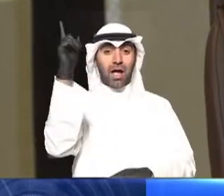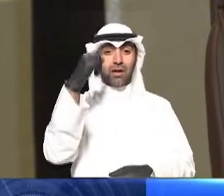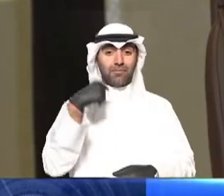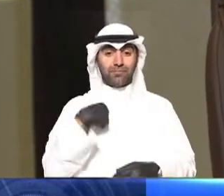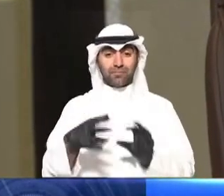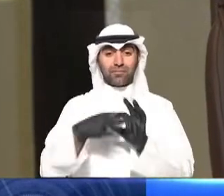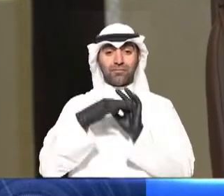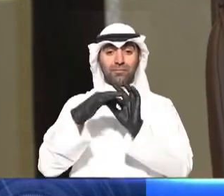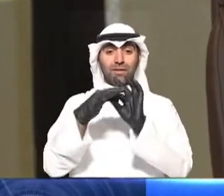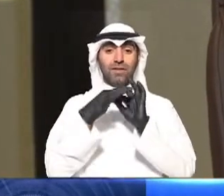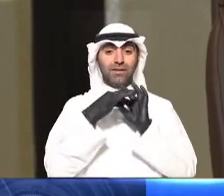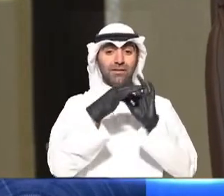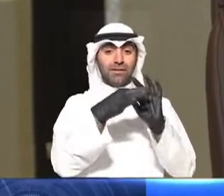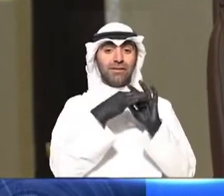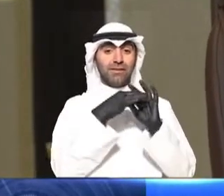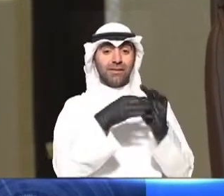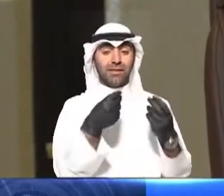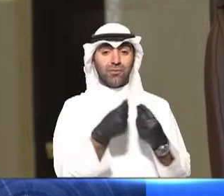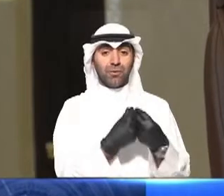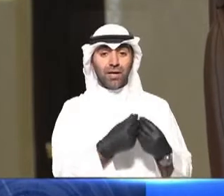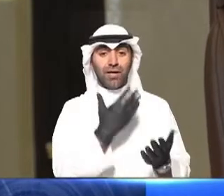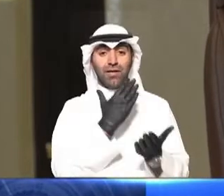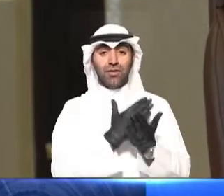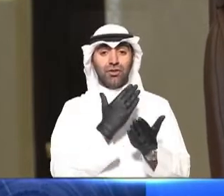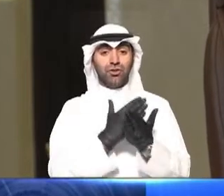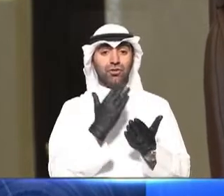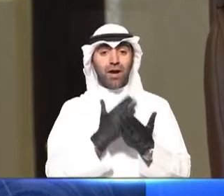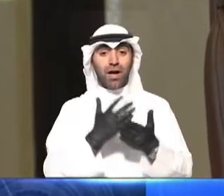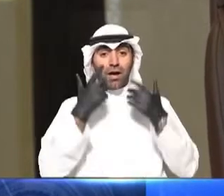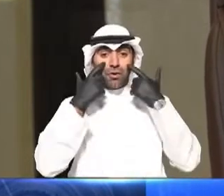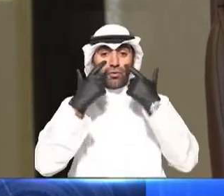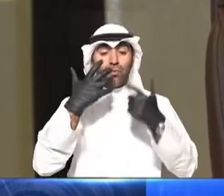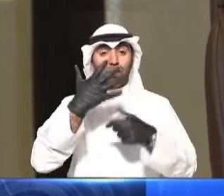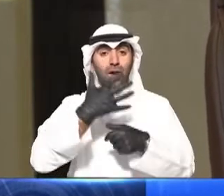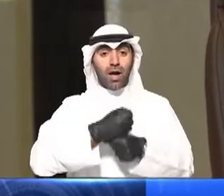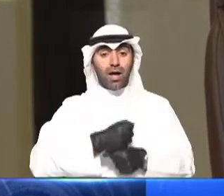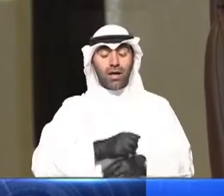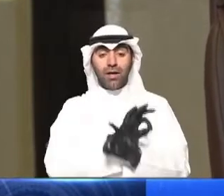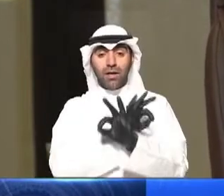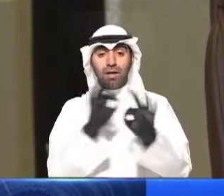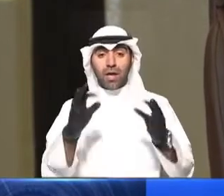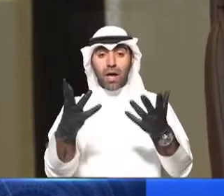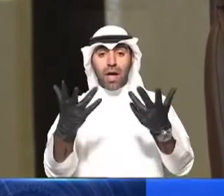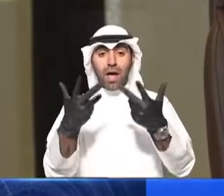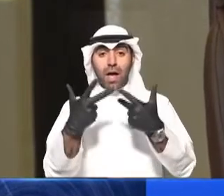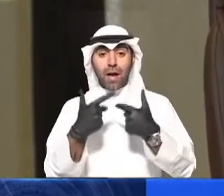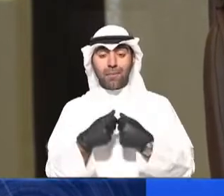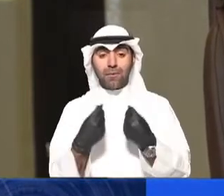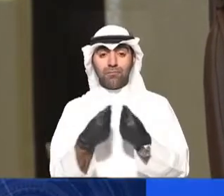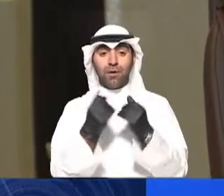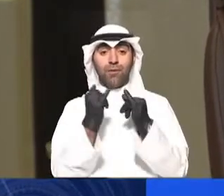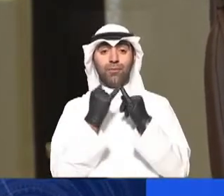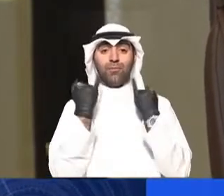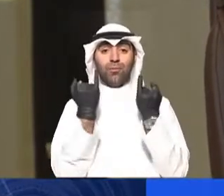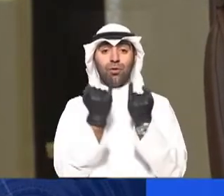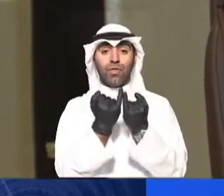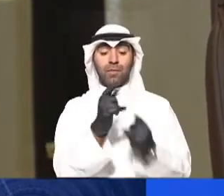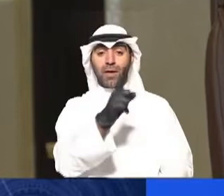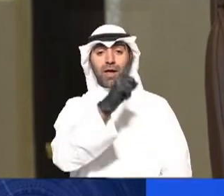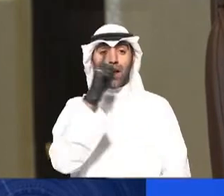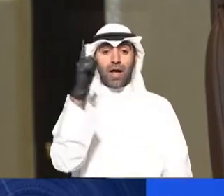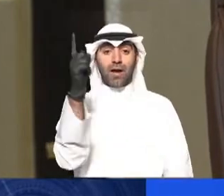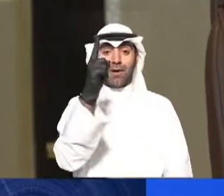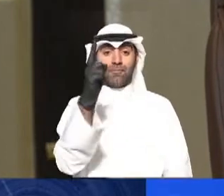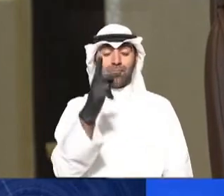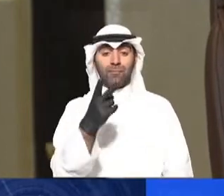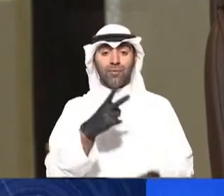والإرشادات والتعليمات واللوائح العالمية للمنظمات الدولية وأيضا للمطارات لمرحلة